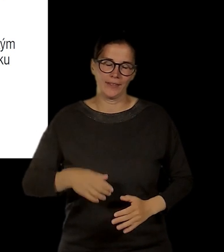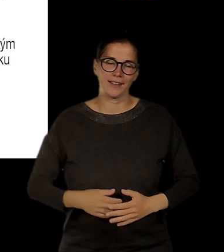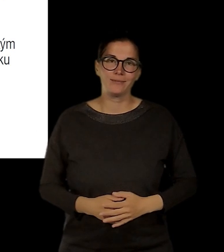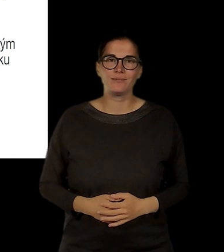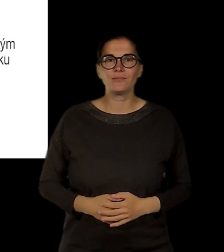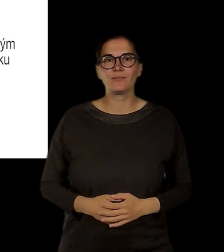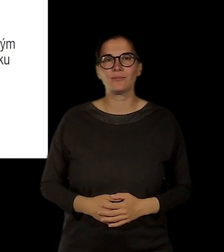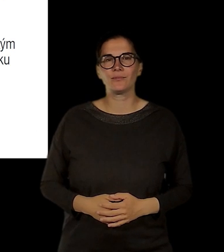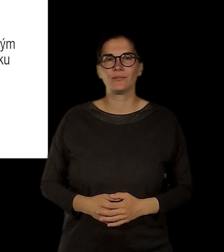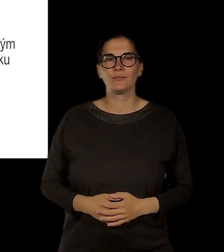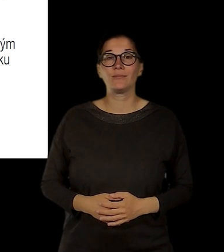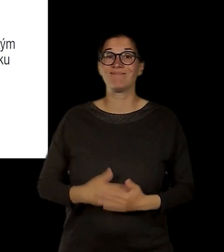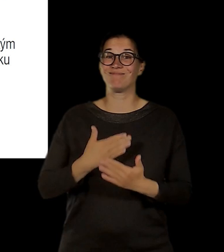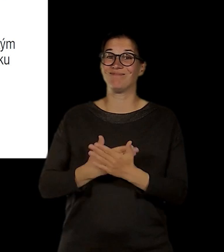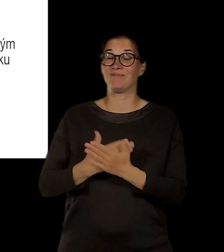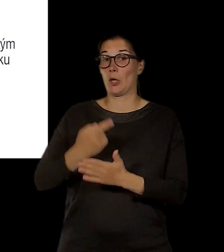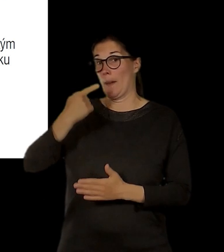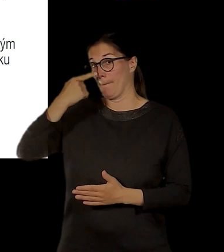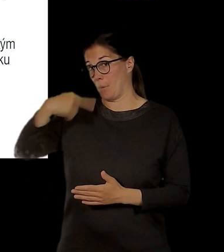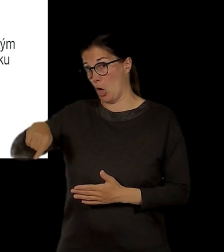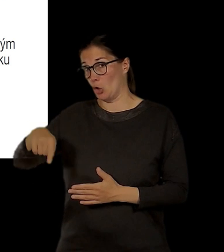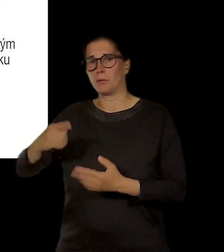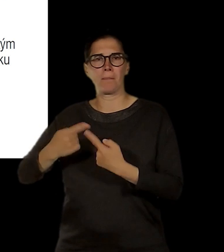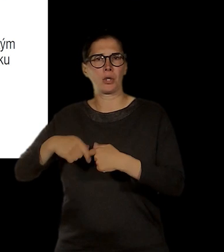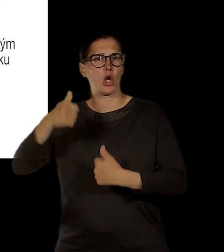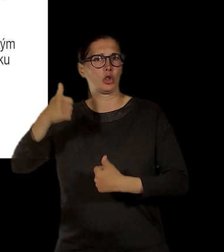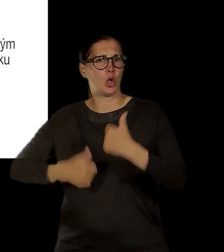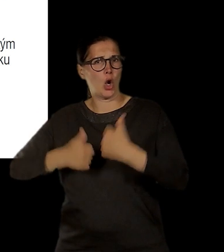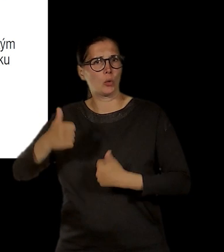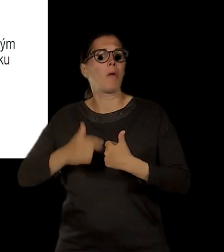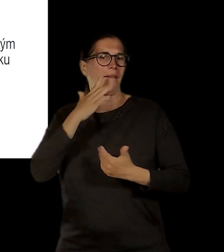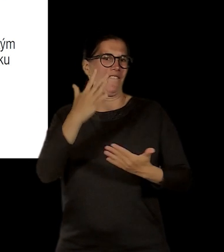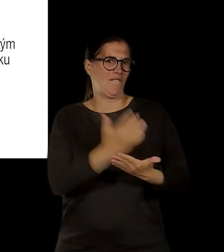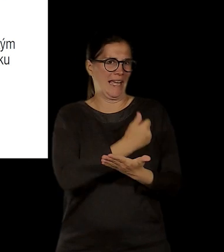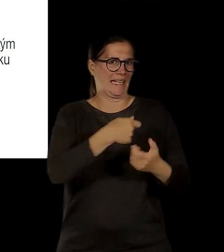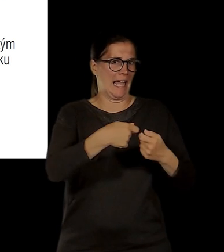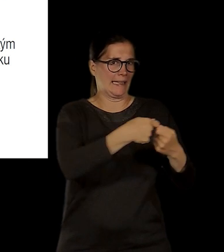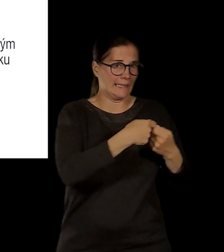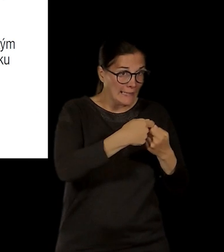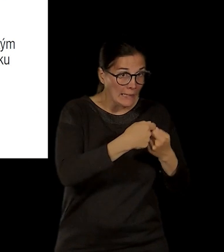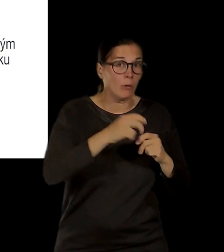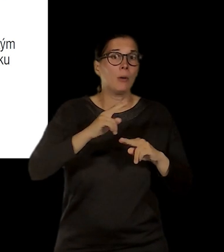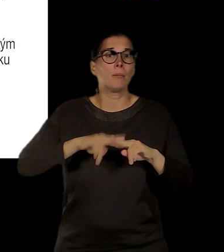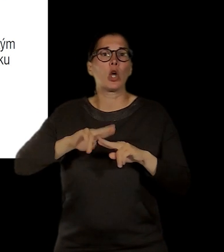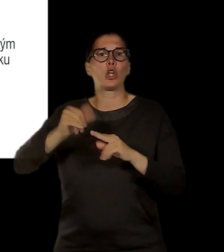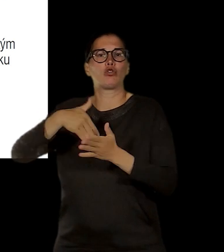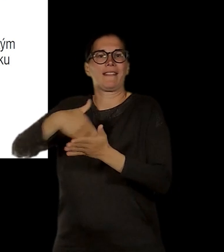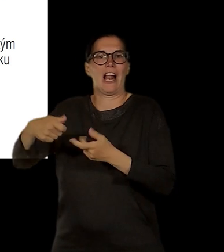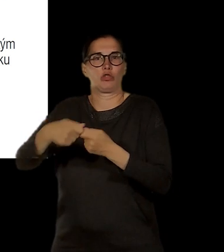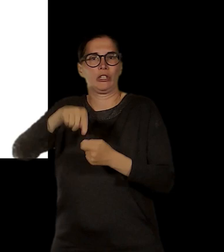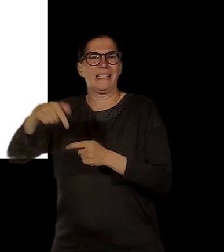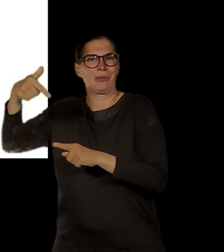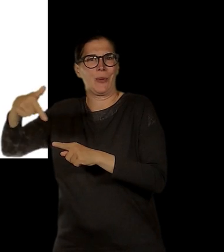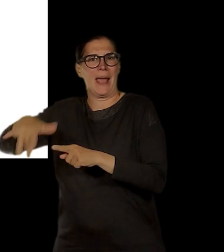A ta porota zároveň doporučila, aby jsme s těmi dalšími týmy spolupracovali dál.